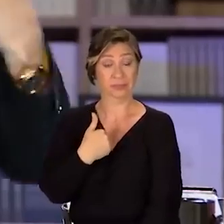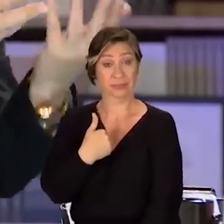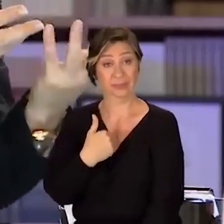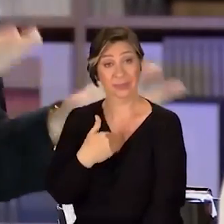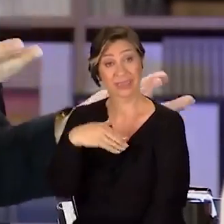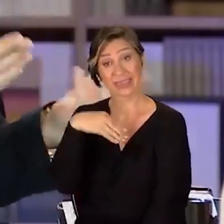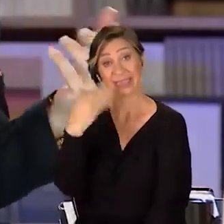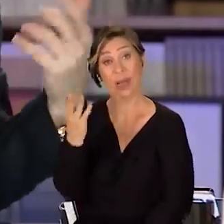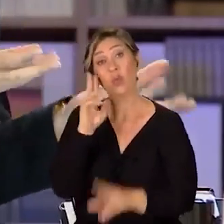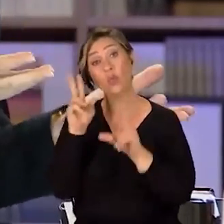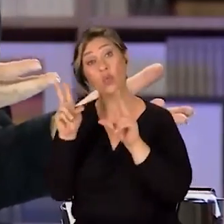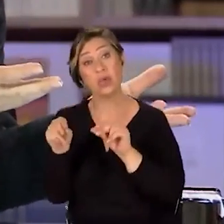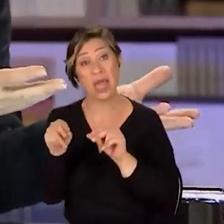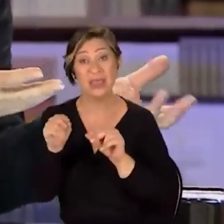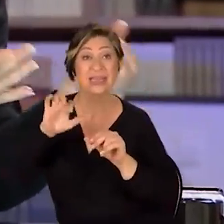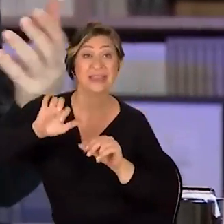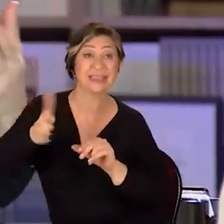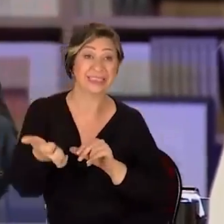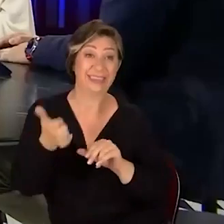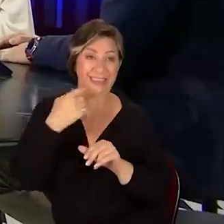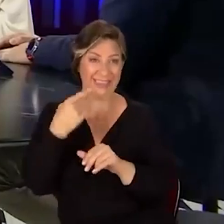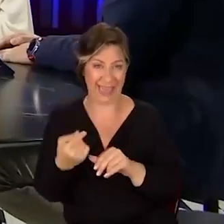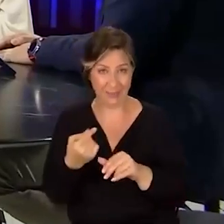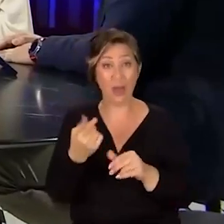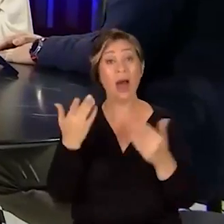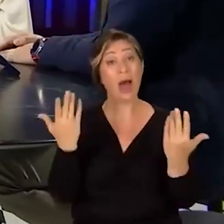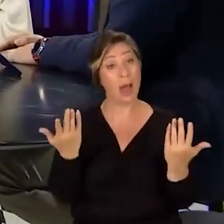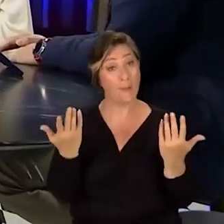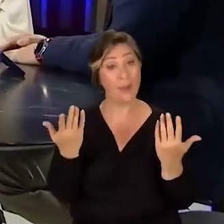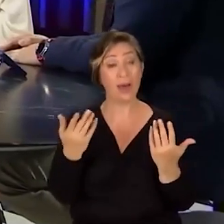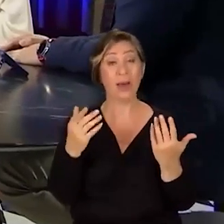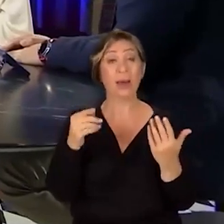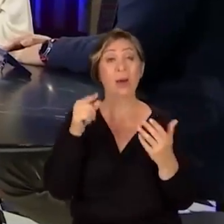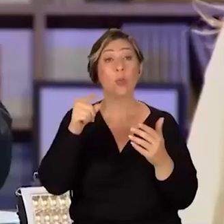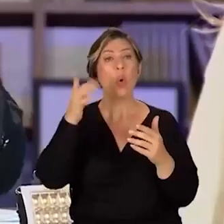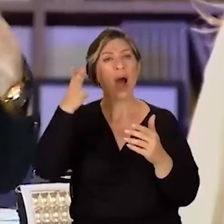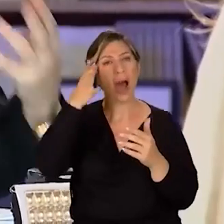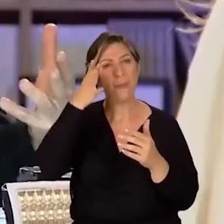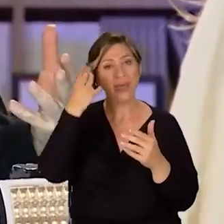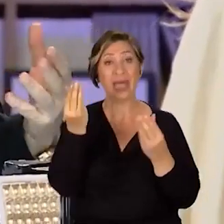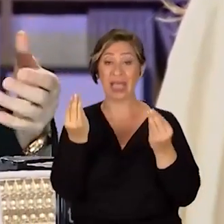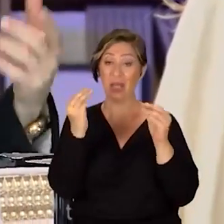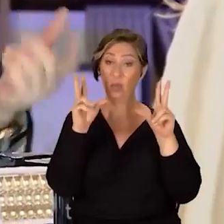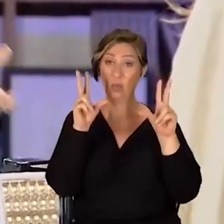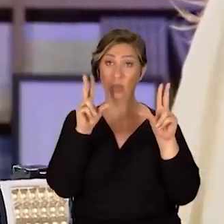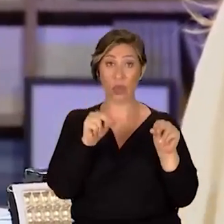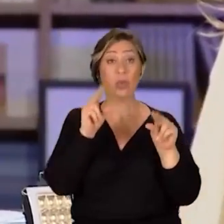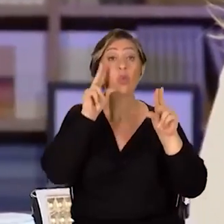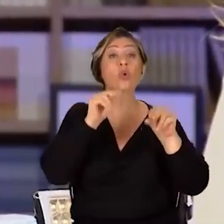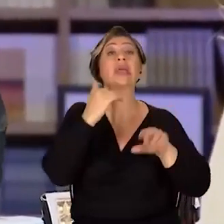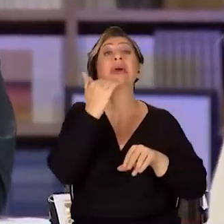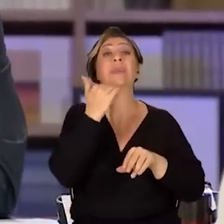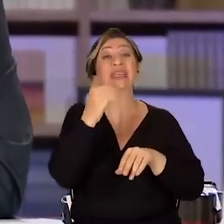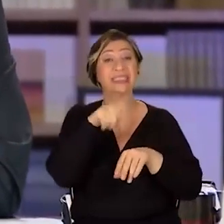yani diğerlerine, uyuyanlara mobbingim diyelim. Ama ve lakin bu aptallar, iyi uyuyanlar